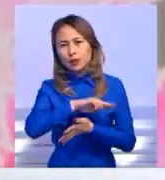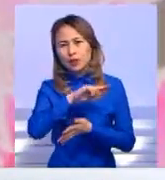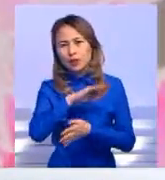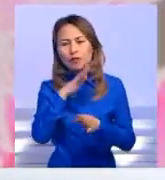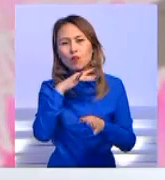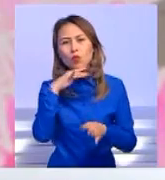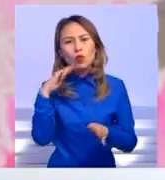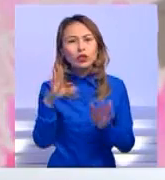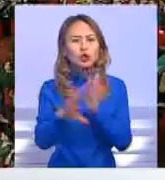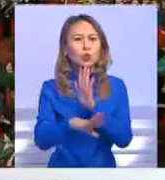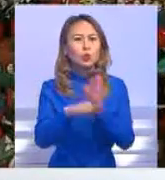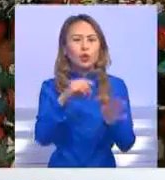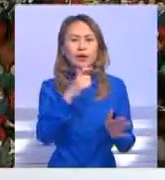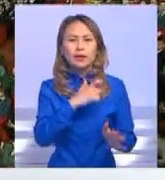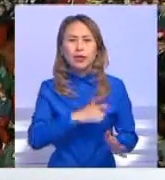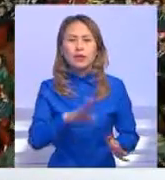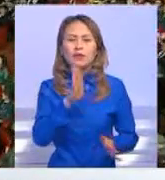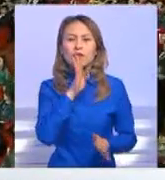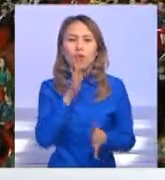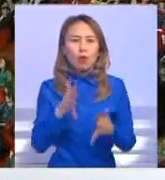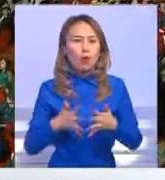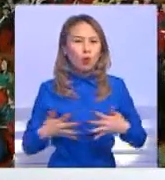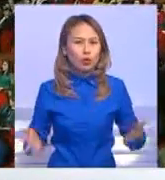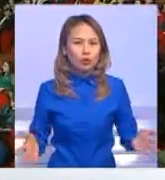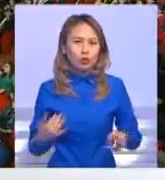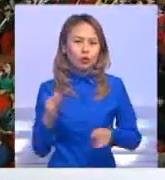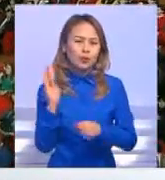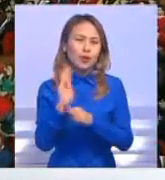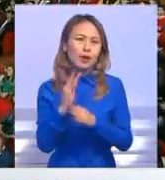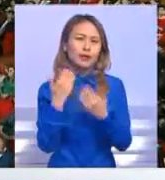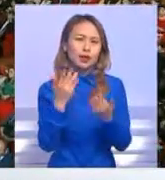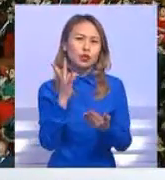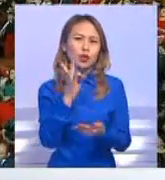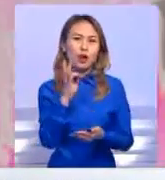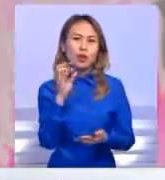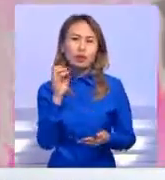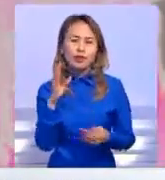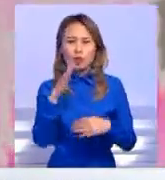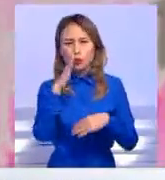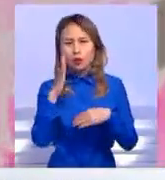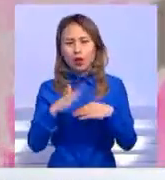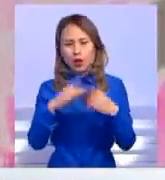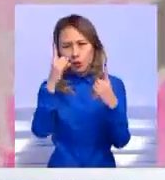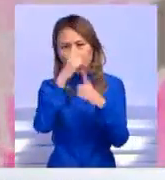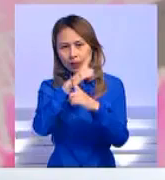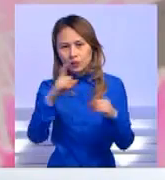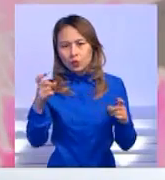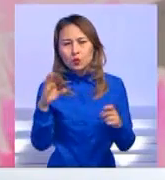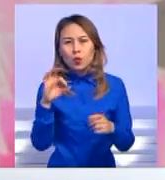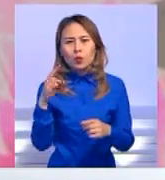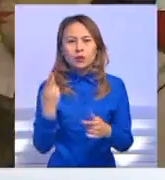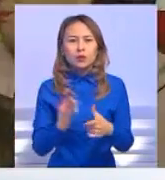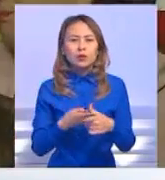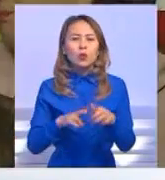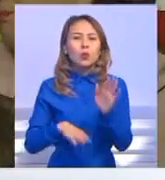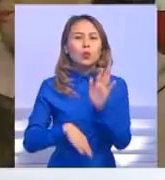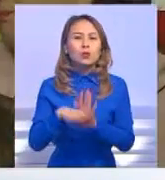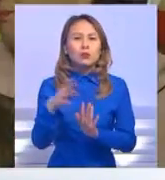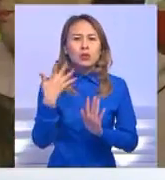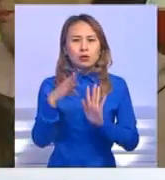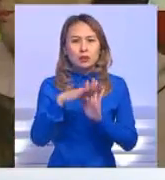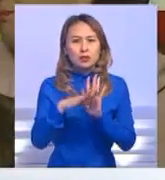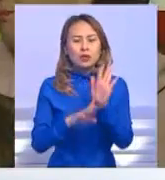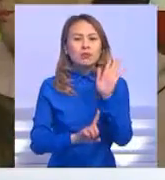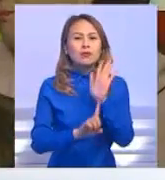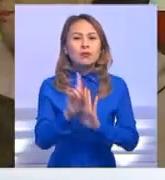тең жартысы, депутаттардың үштен бірі нәзік жандылар. Бұл ретте Нұрсұлтан Назарбаев жуырда жарияланған әлеуметтің әлеуетін арттыратын 5